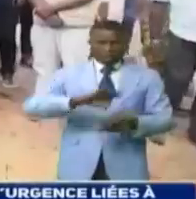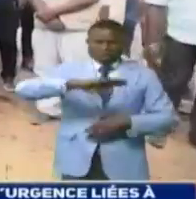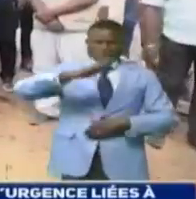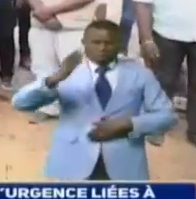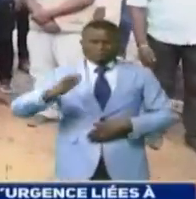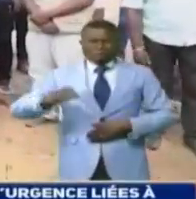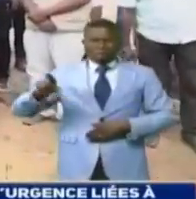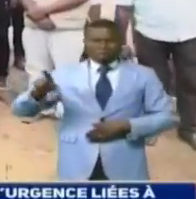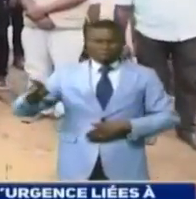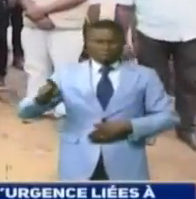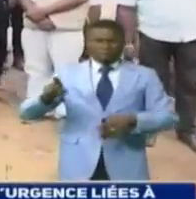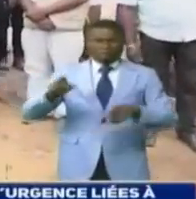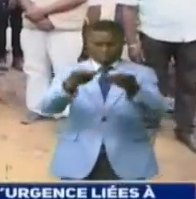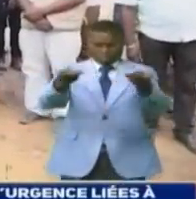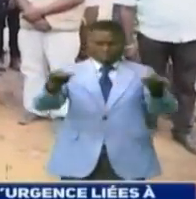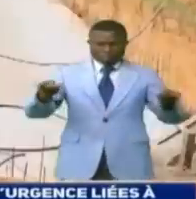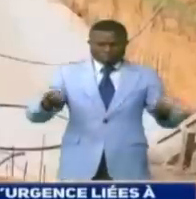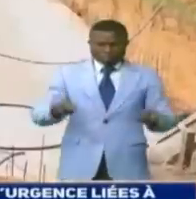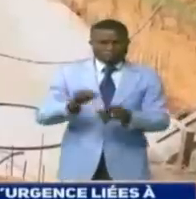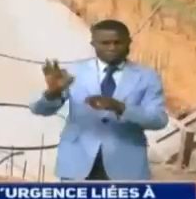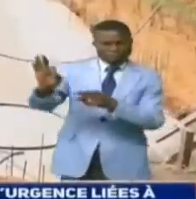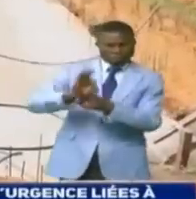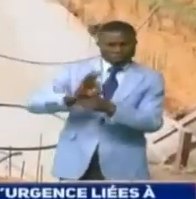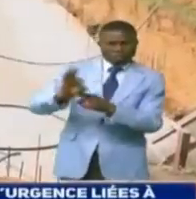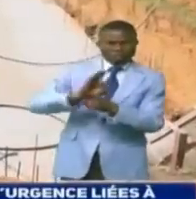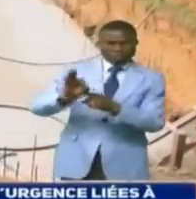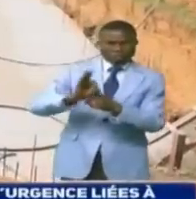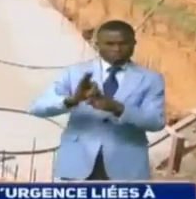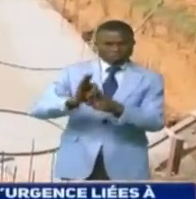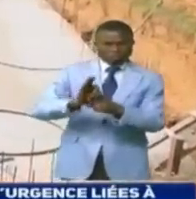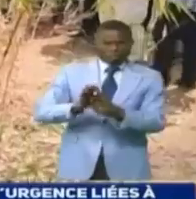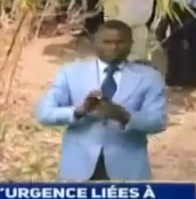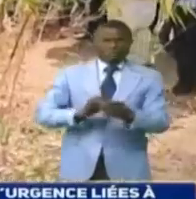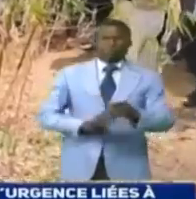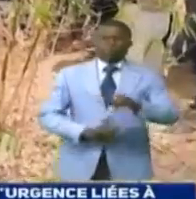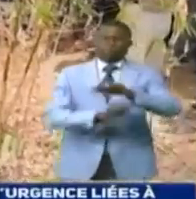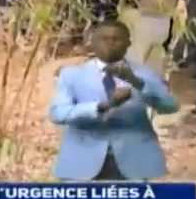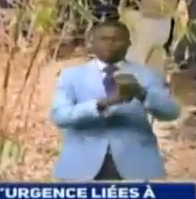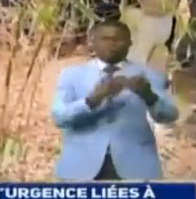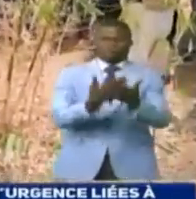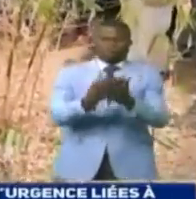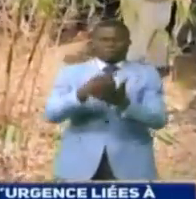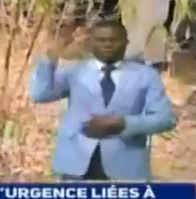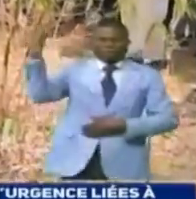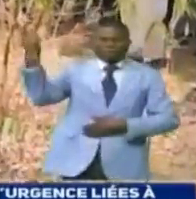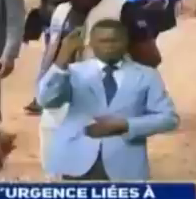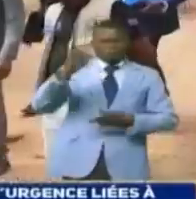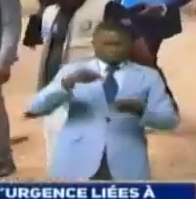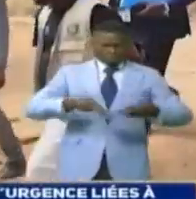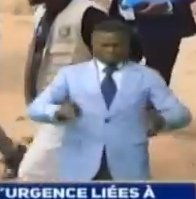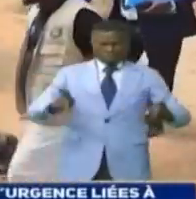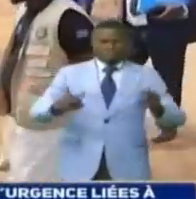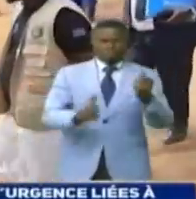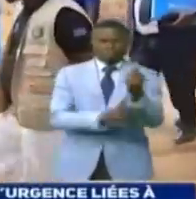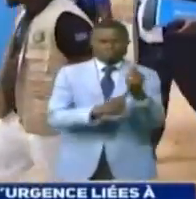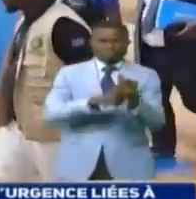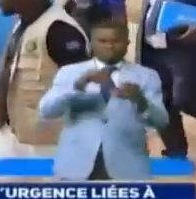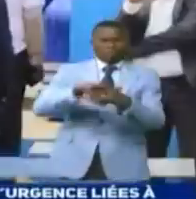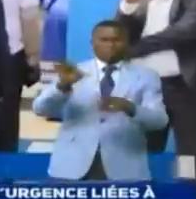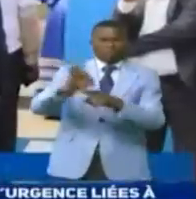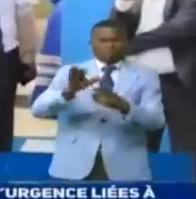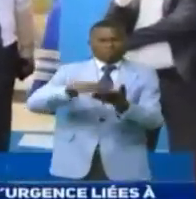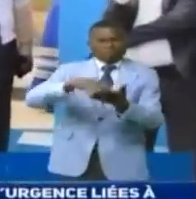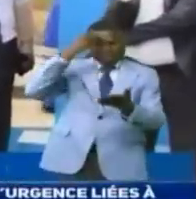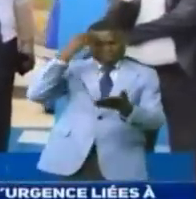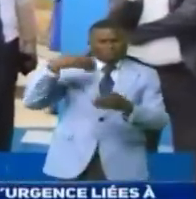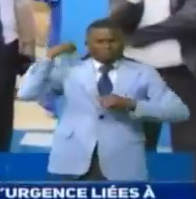Inspirée, un site de formation sur les interventions humanitaires qui va permettre aux participants de